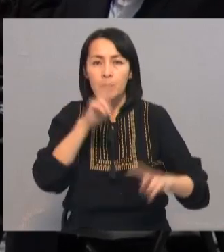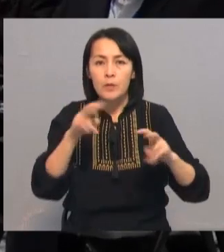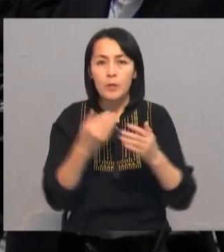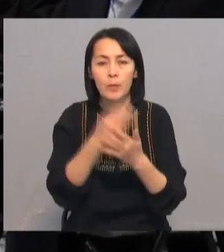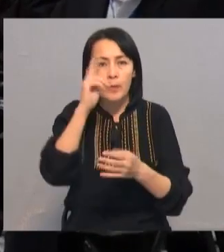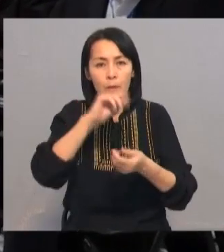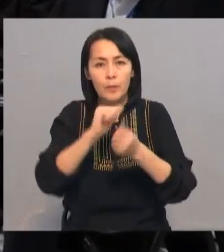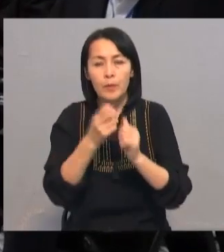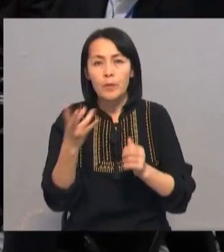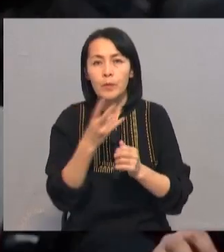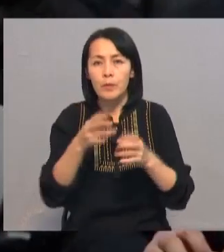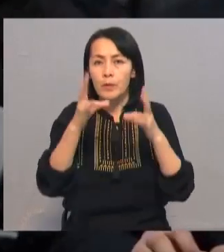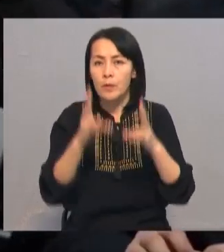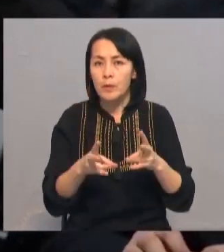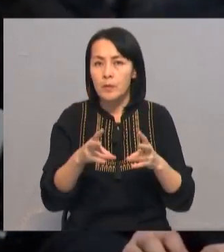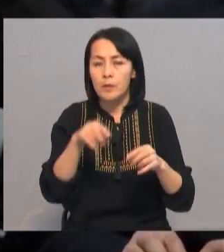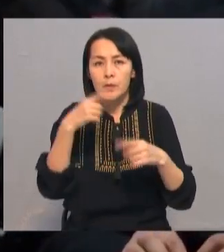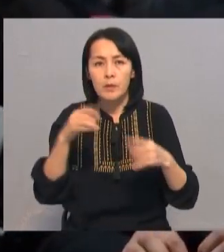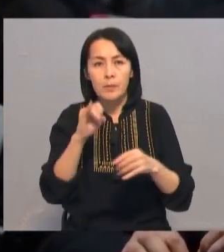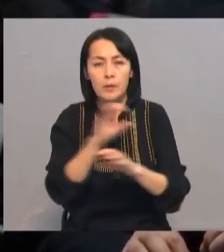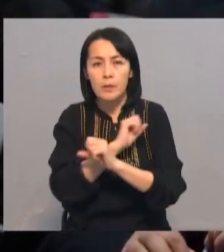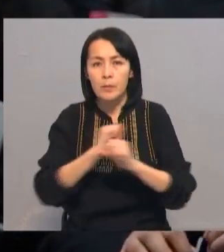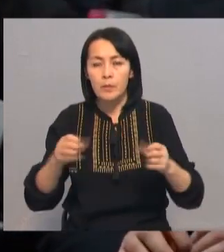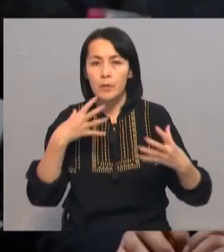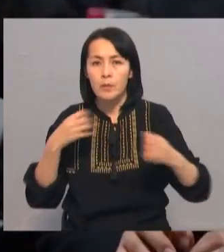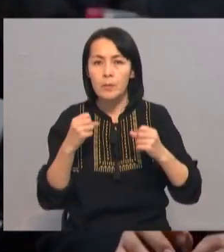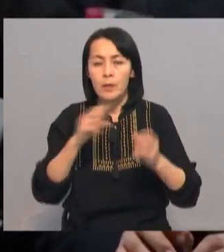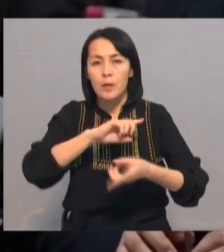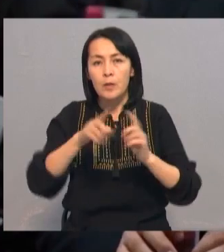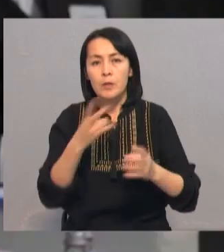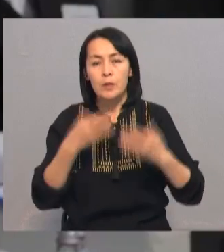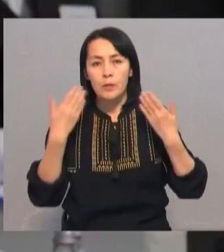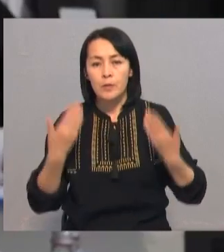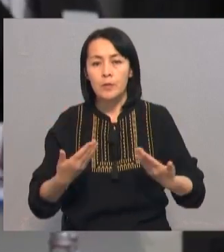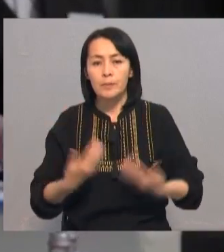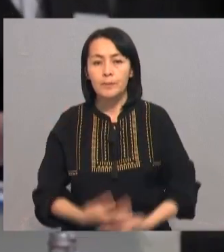новому, отказываться от вредных привычек, заниматься спортом и вести здоровый образ жизни.